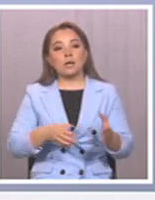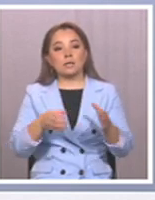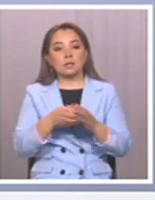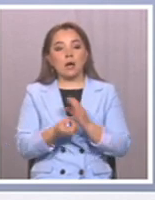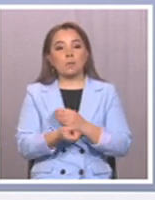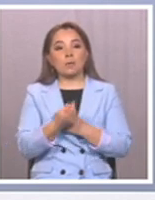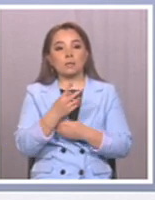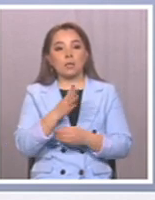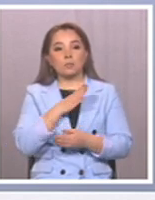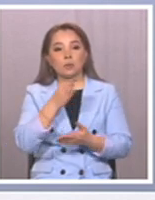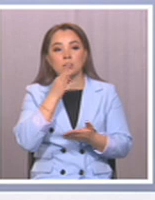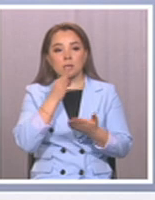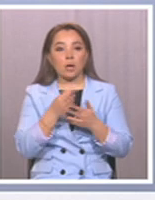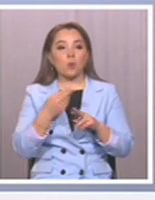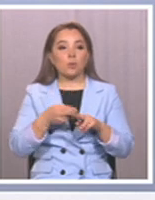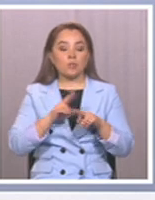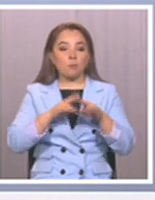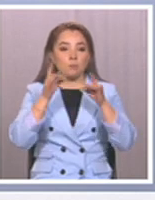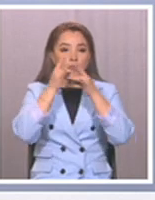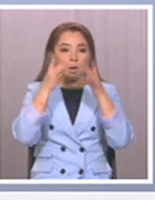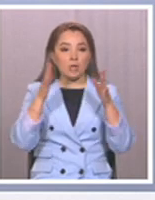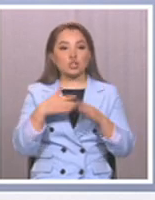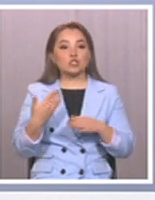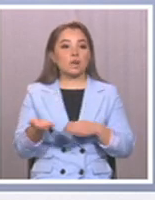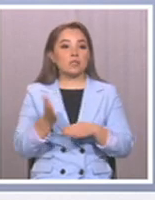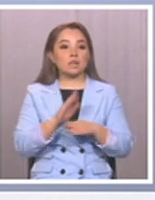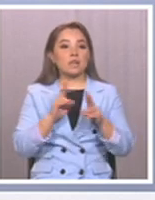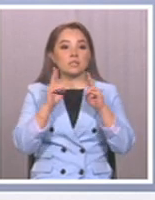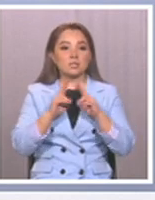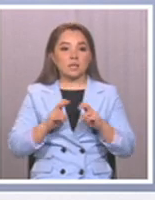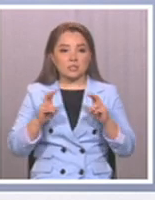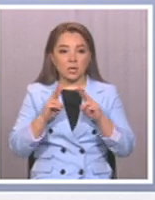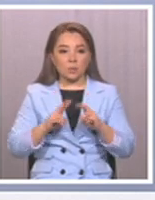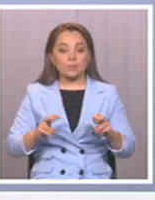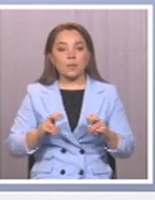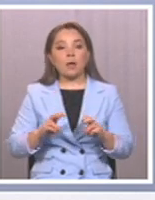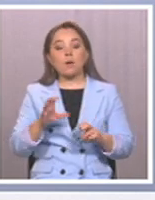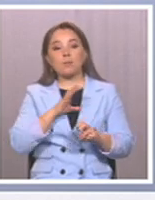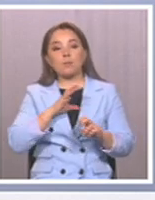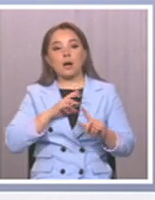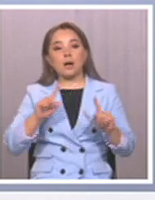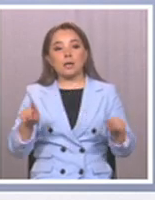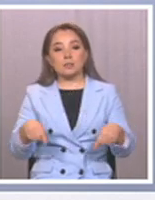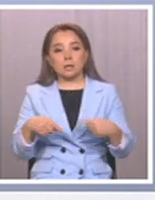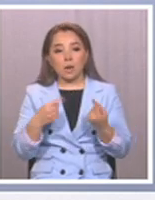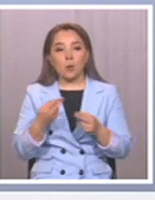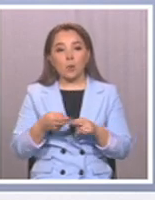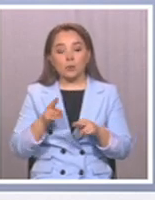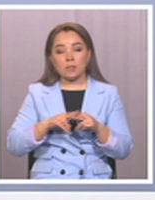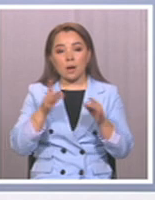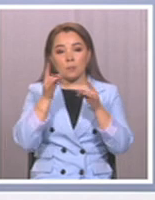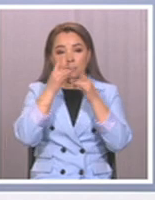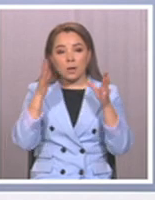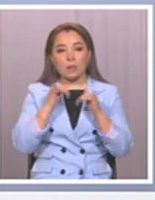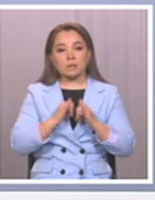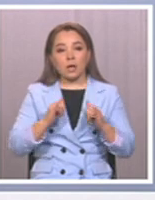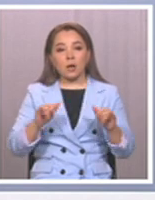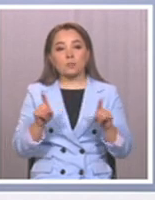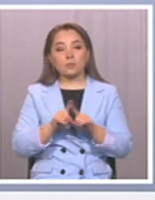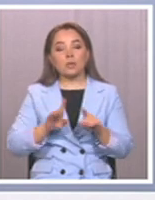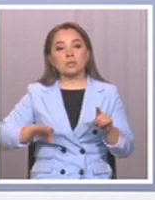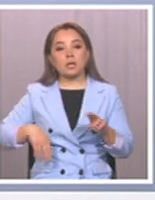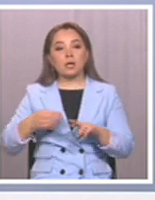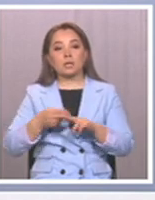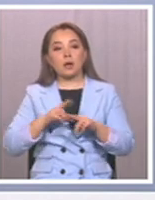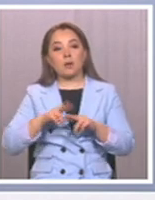болды. Олар мәдениетті жан-жақты зерттеп байытты. Осындай мәдениеттің дамуы кейін